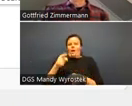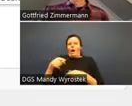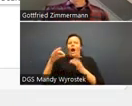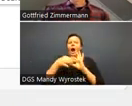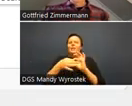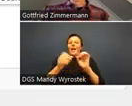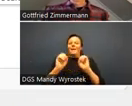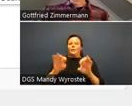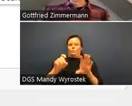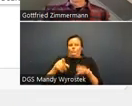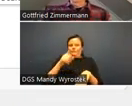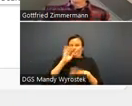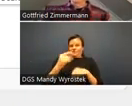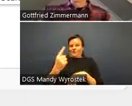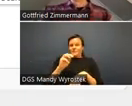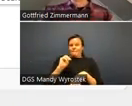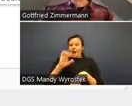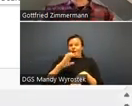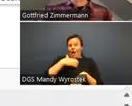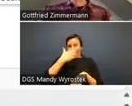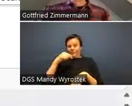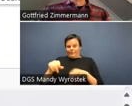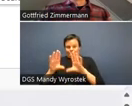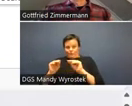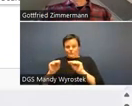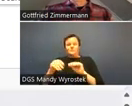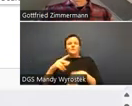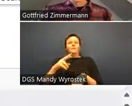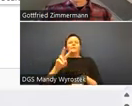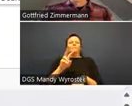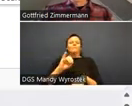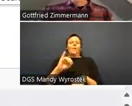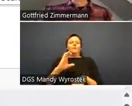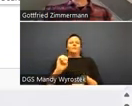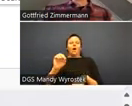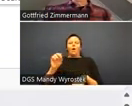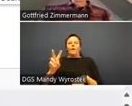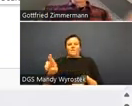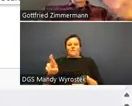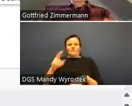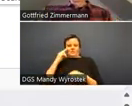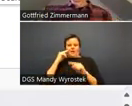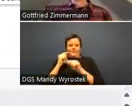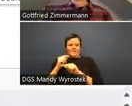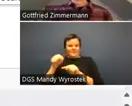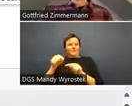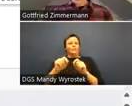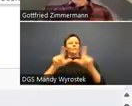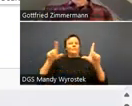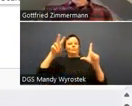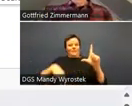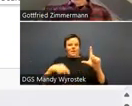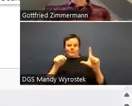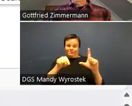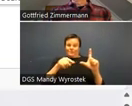Anleitungen. Aber zuerst, wie bediene ich denn Word nur mit der Tastatur? Also es ist klar, wenn ich irgendwo drin bin, dann habe ich